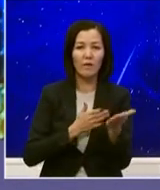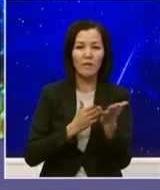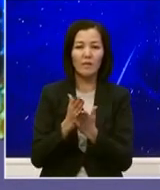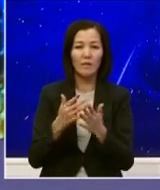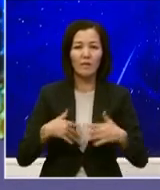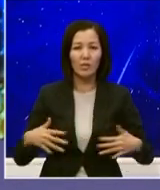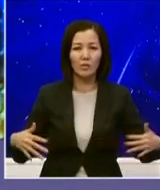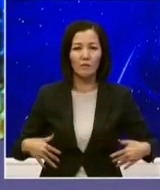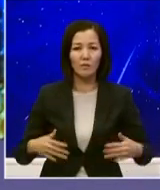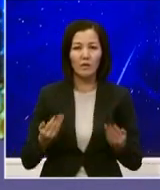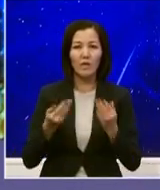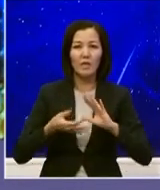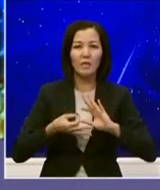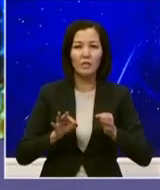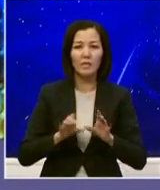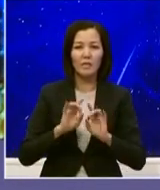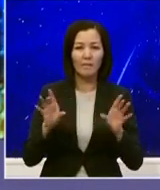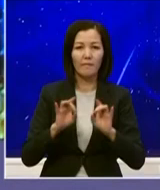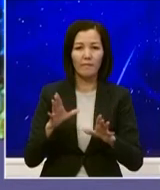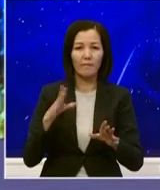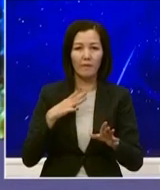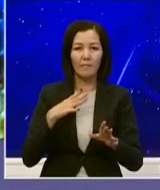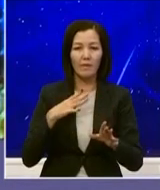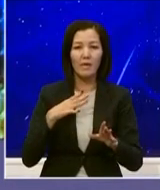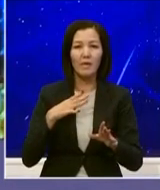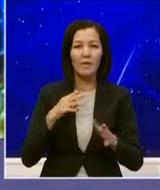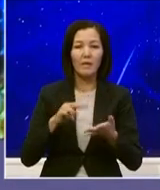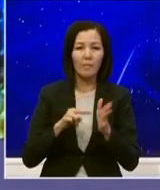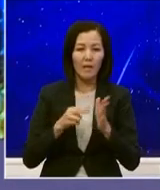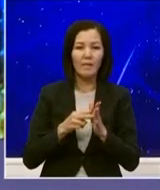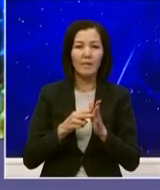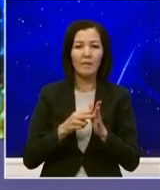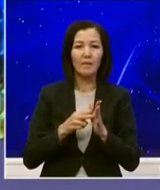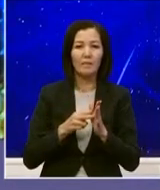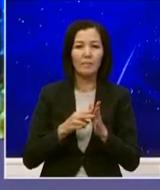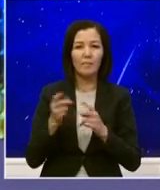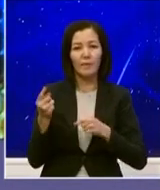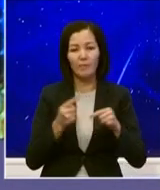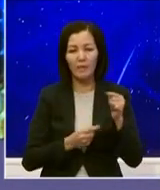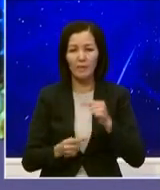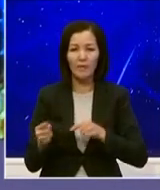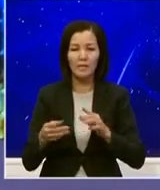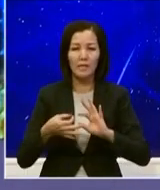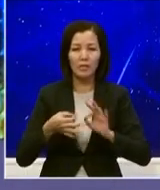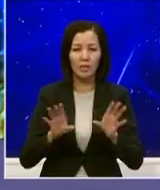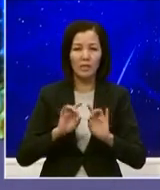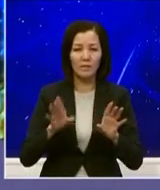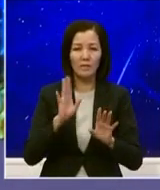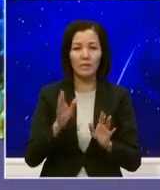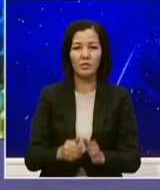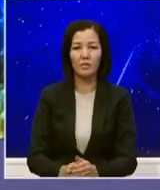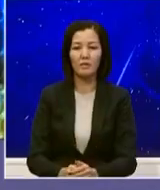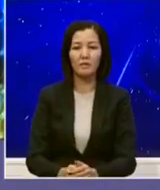животноводства. Наш корреспондент Руслан Нурмухамбетов побывал на ферме и разузнал об амбициозных планах новоиспеченного